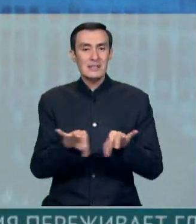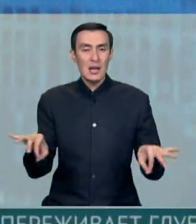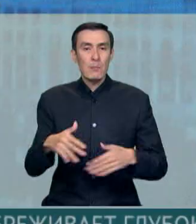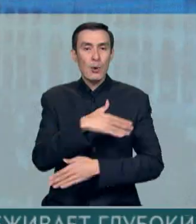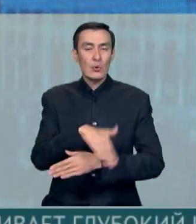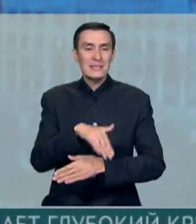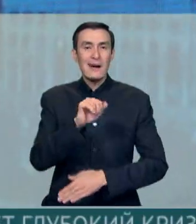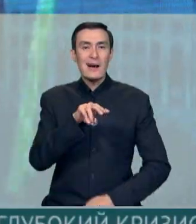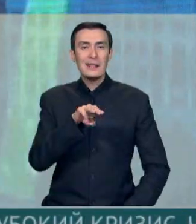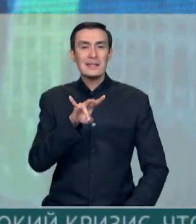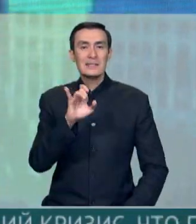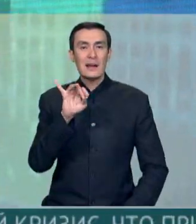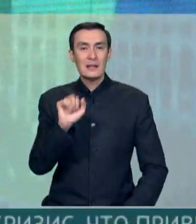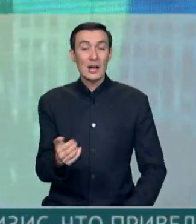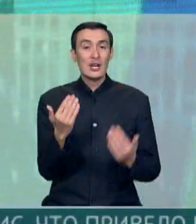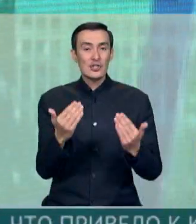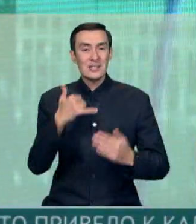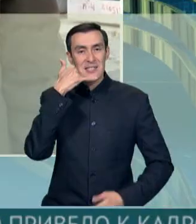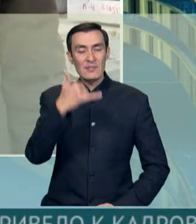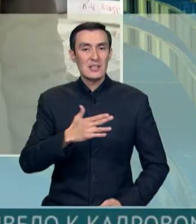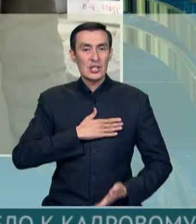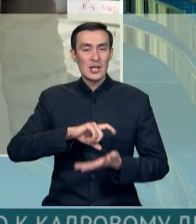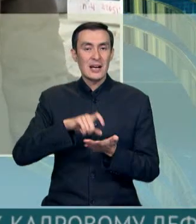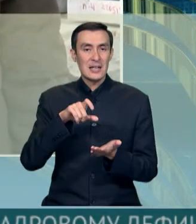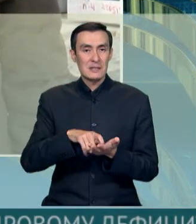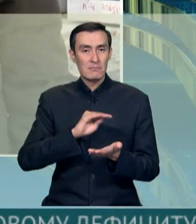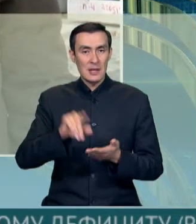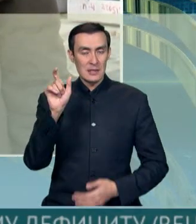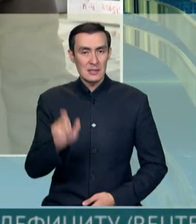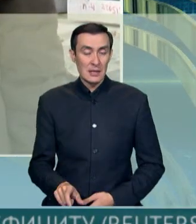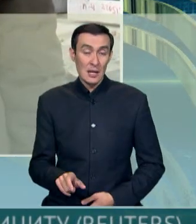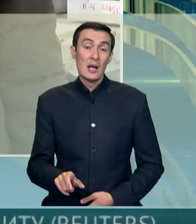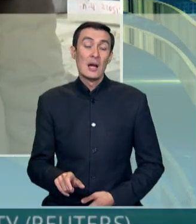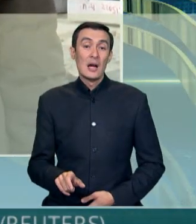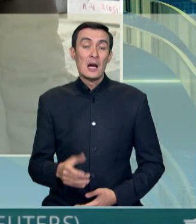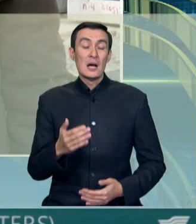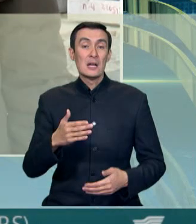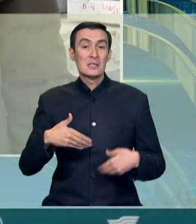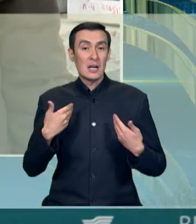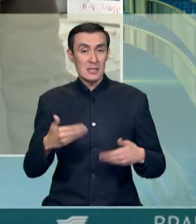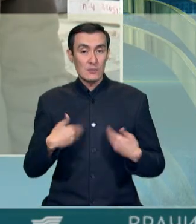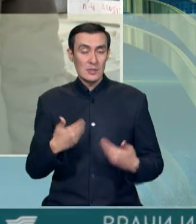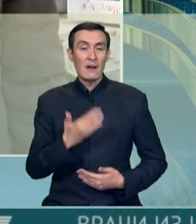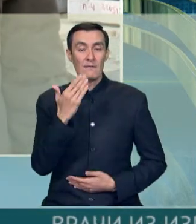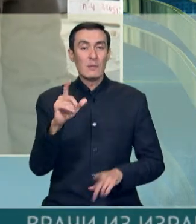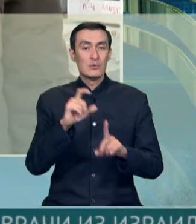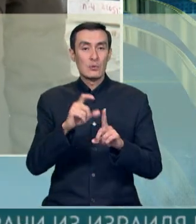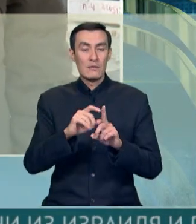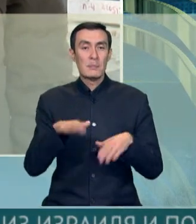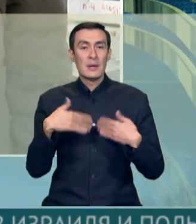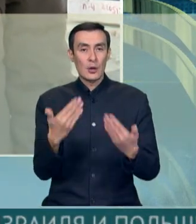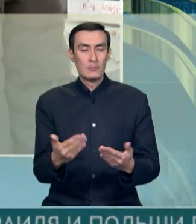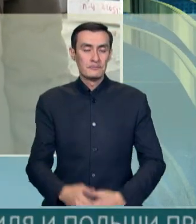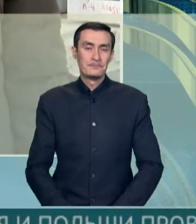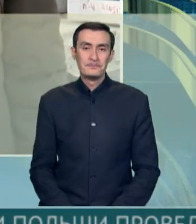улице Алтынсарина. Сейчас на связи со студией наш корреспондент в регионе Ирина Панфилова. Ирина, здравствуй. И тебе